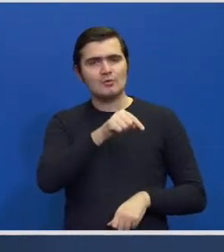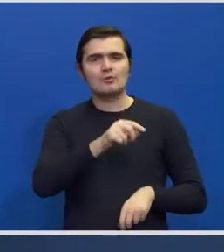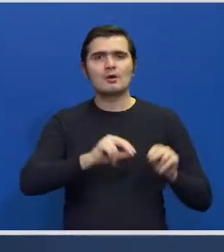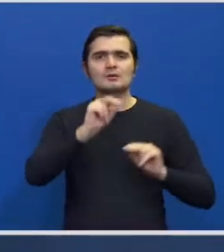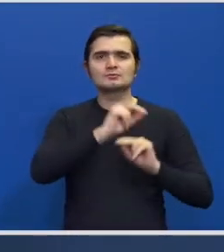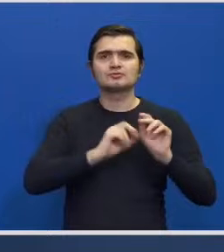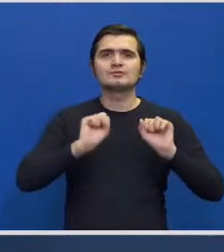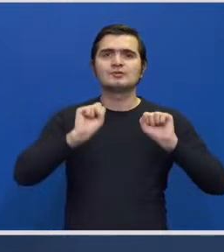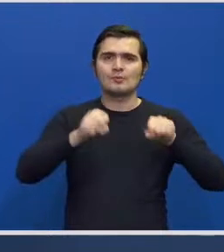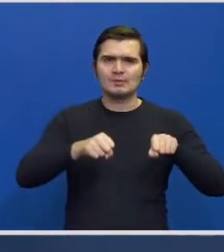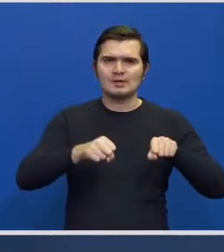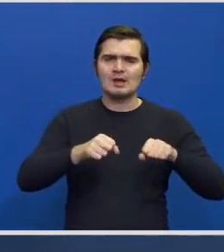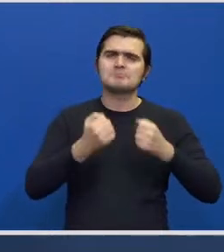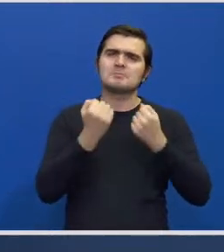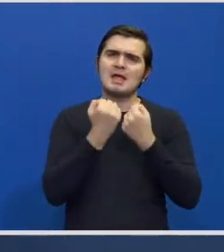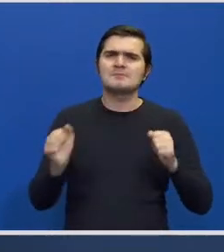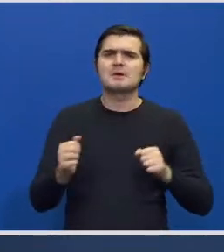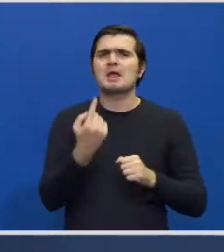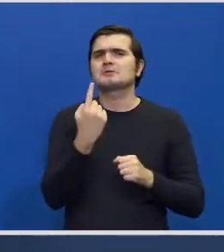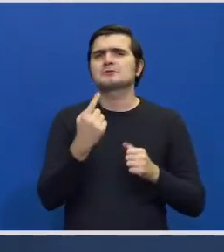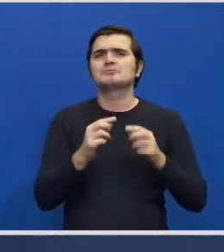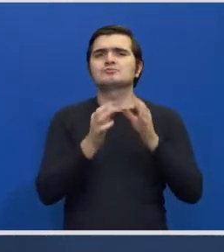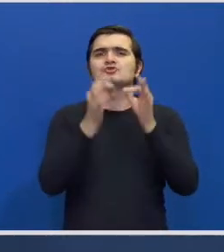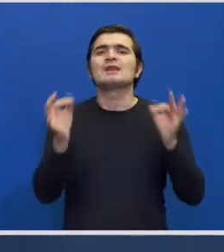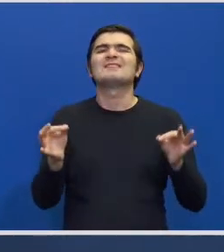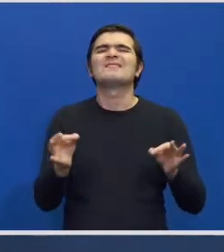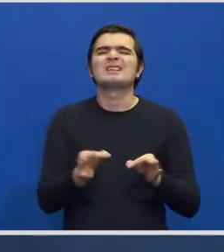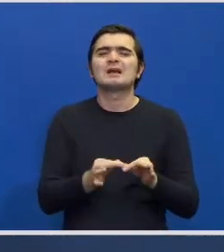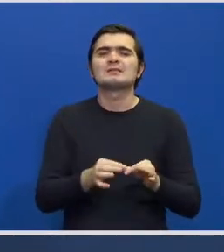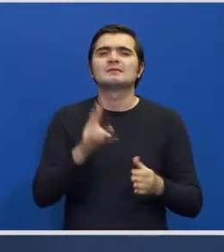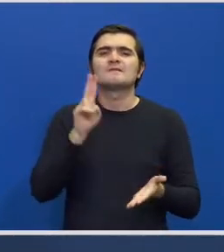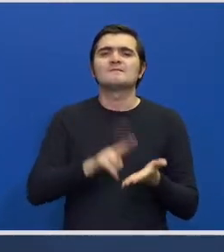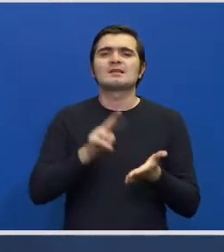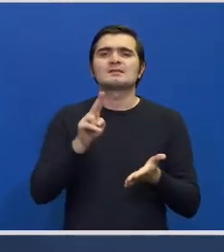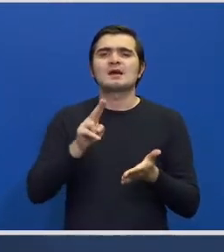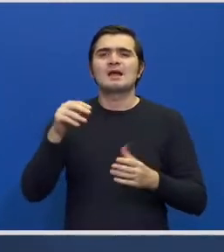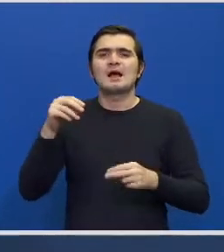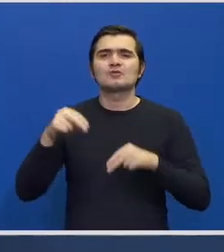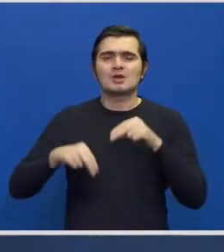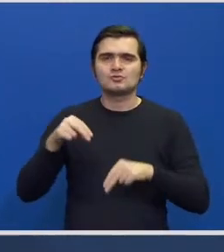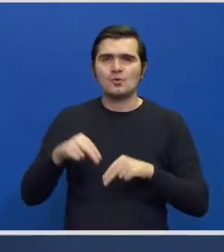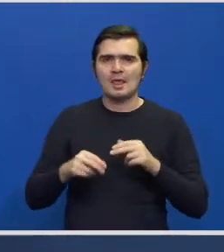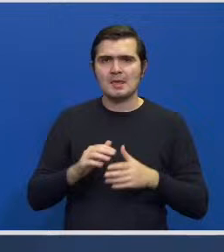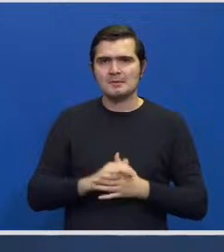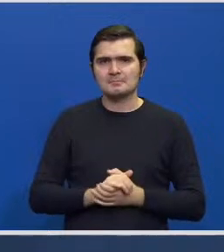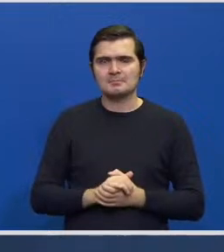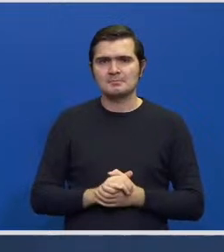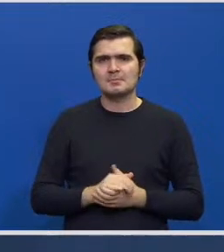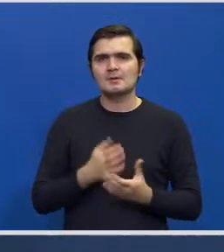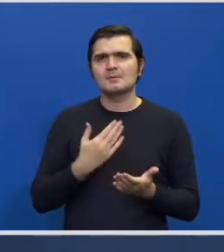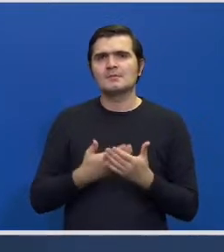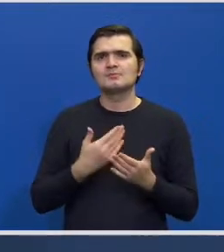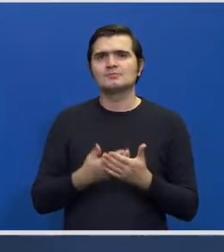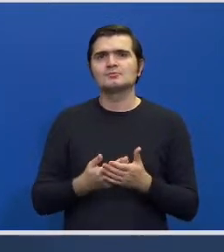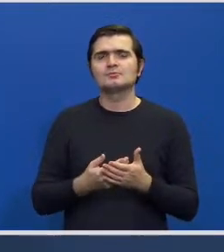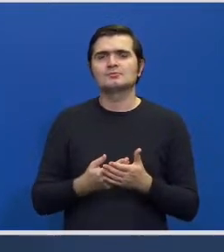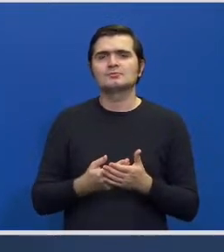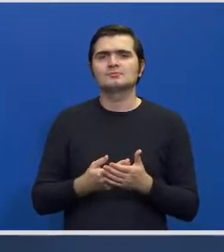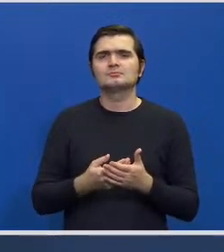proprietari și de acolo asociația de proprietari eliberează un certificat de validare a datoriei față